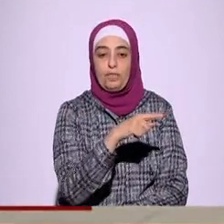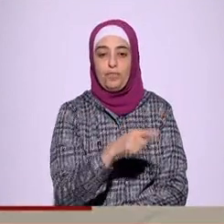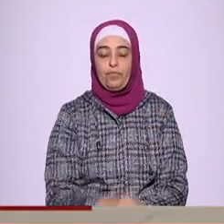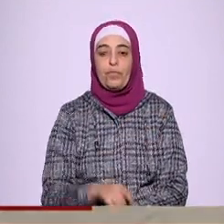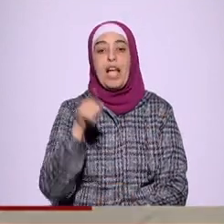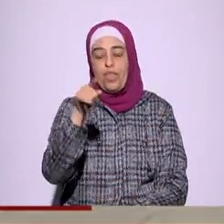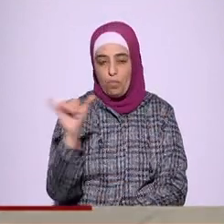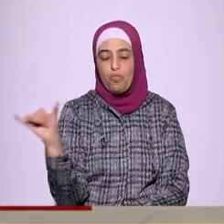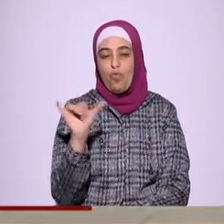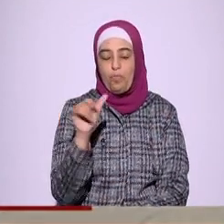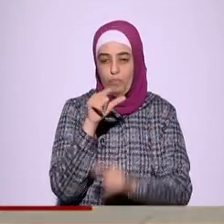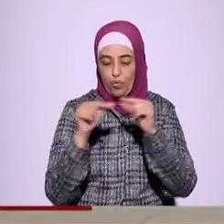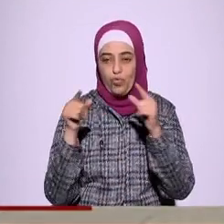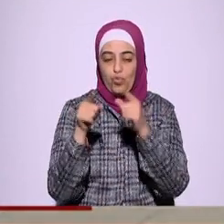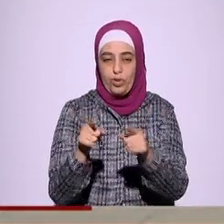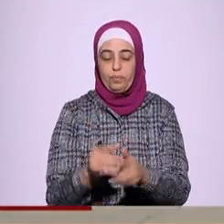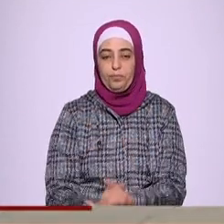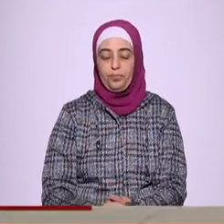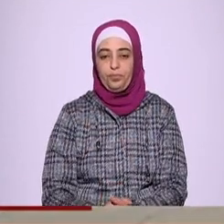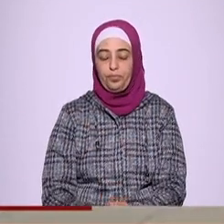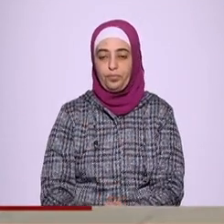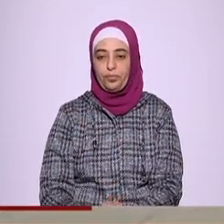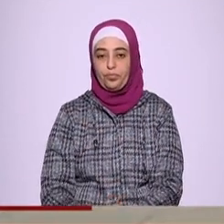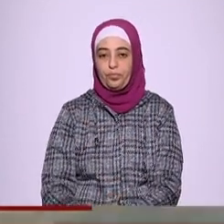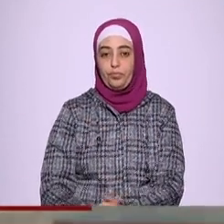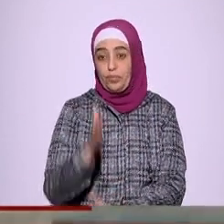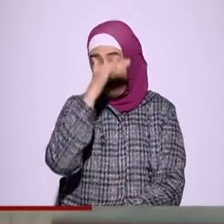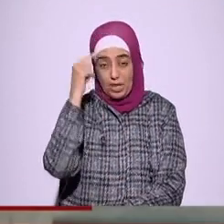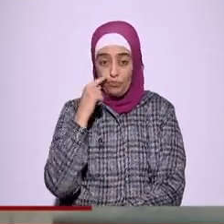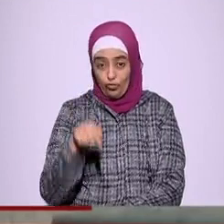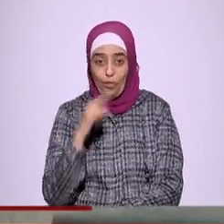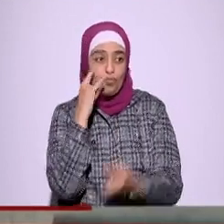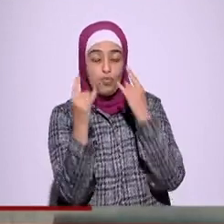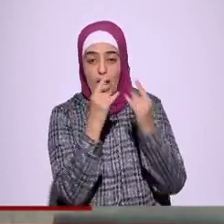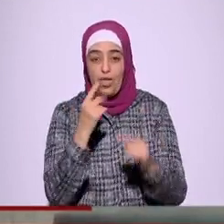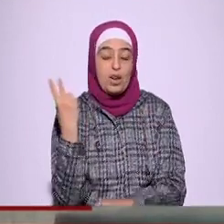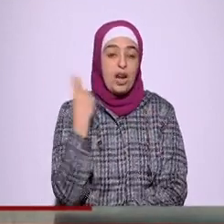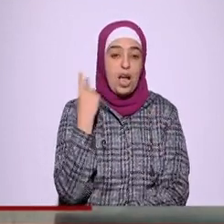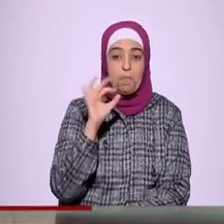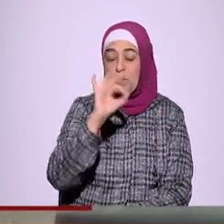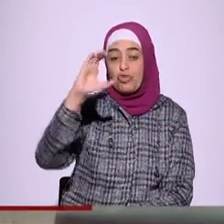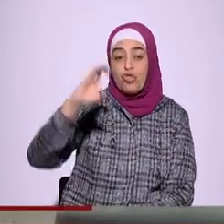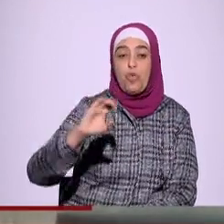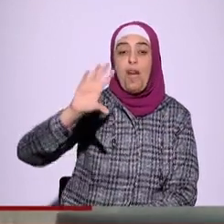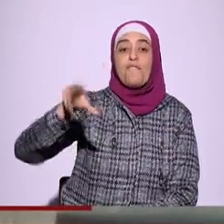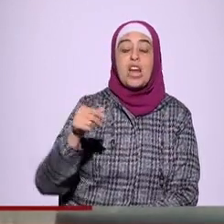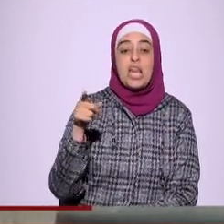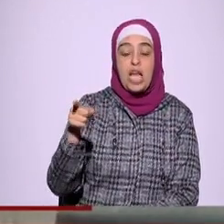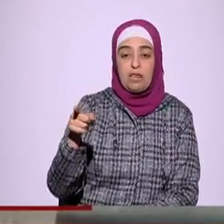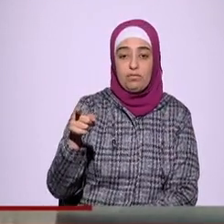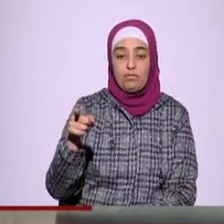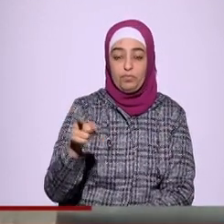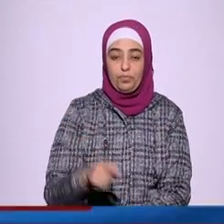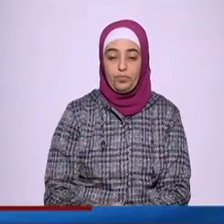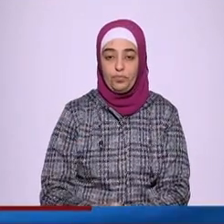النقطة الجوهرية. أما في حال مثلا كما تلاحظ الأرقام التي جاءت من جنوب أفريقيا، ونركز